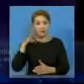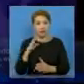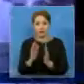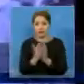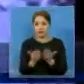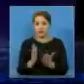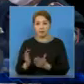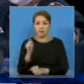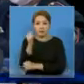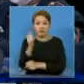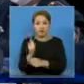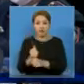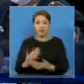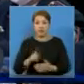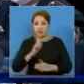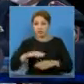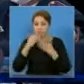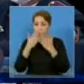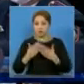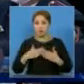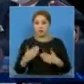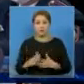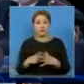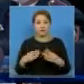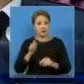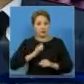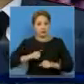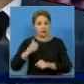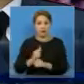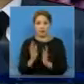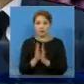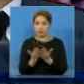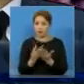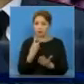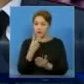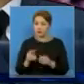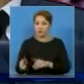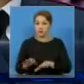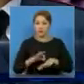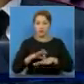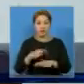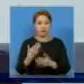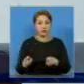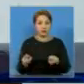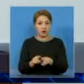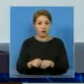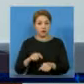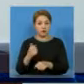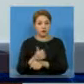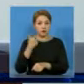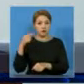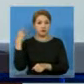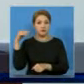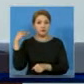кітапхана қызметкерлері болса, елі сүйген, елін сүйген елбасы атты кітап көрмесін ұйымдастырды. Сонымен бірге тұңғыш президентке